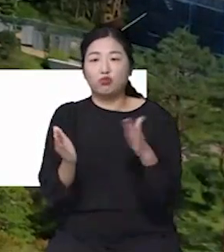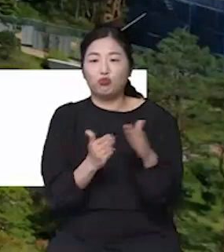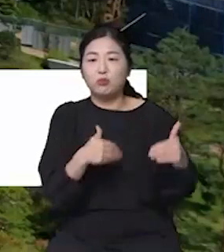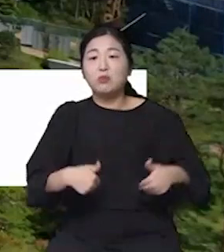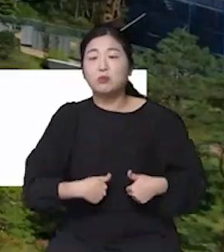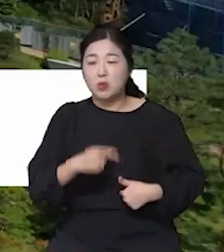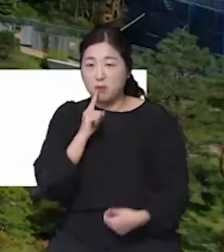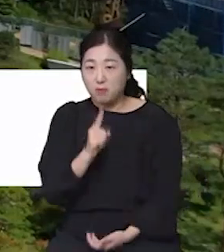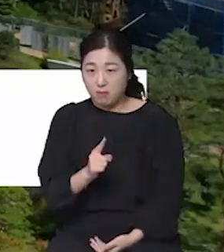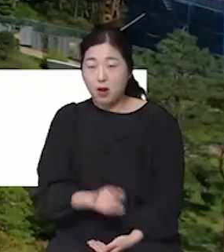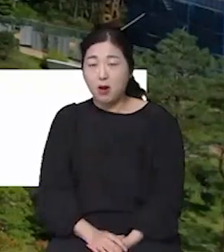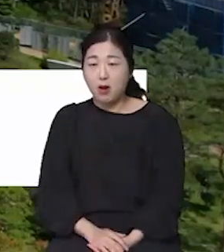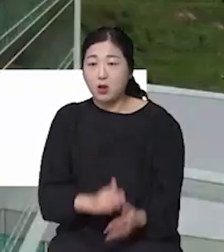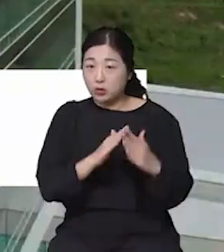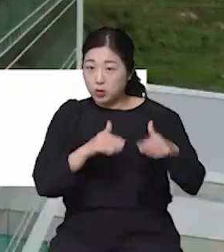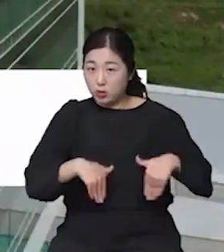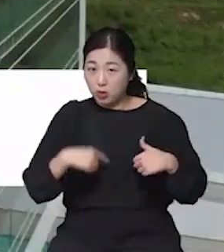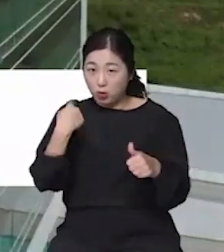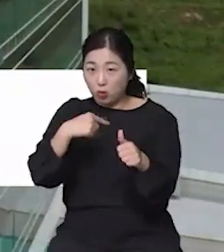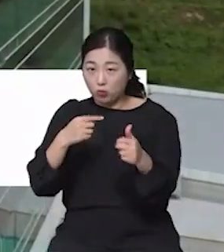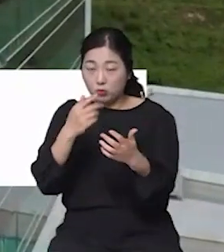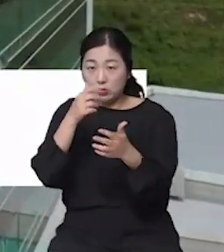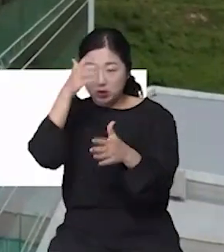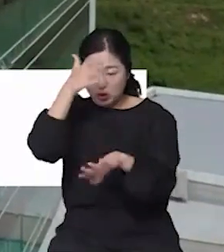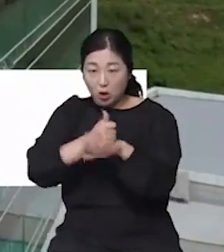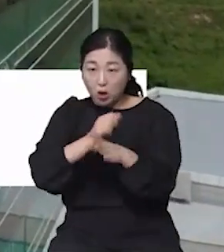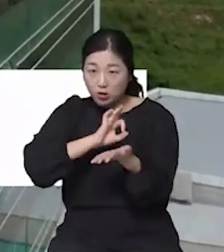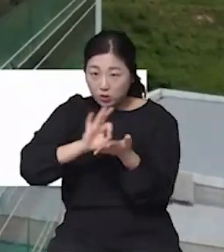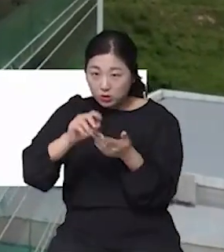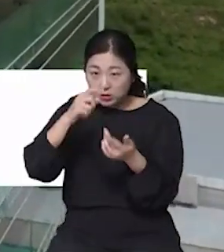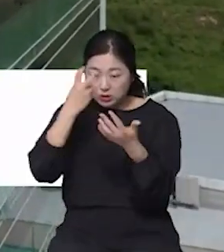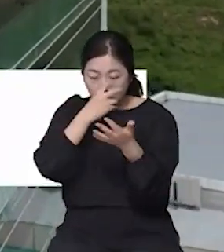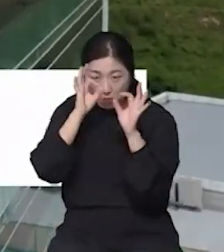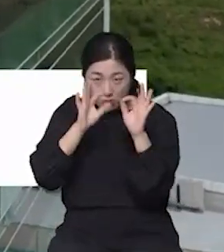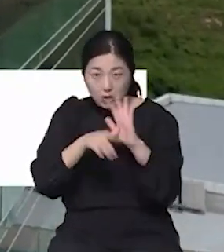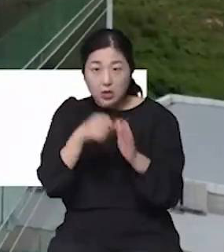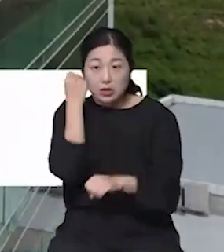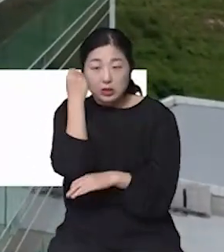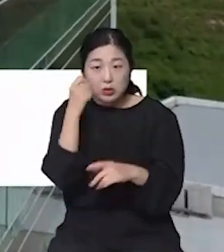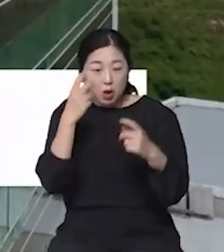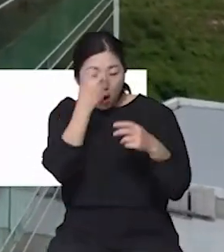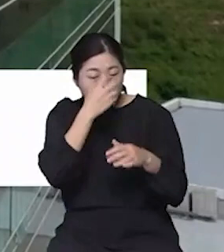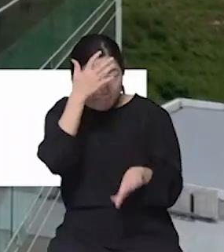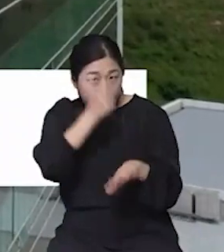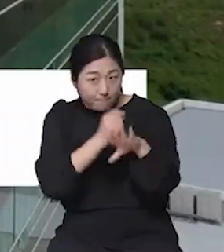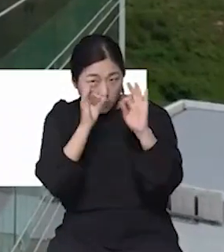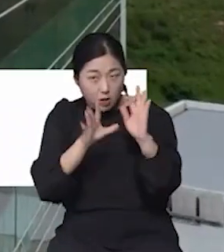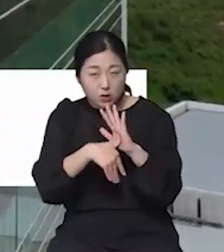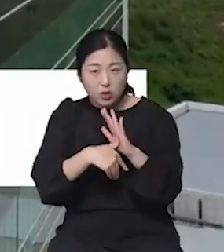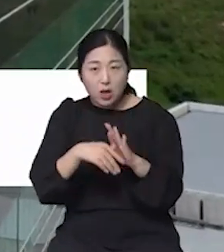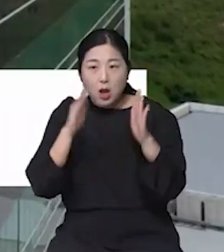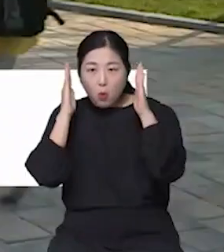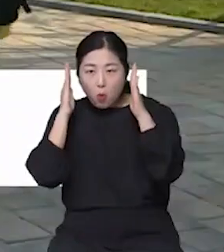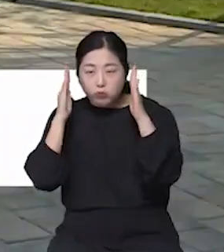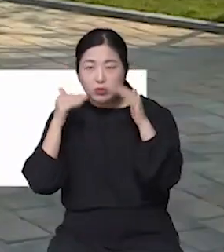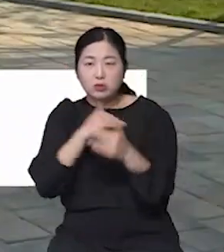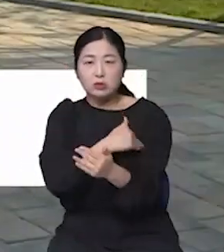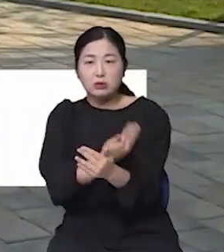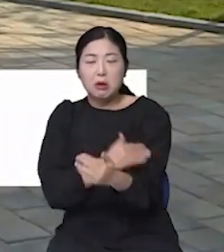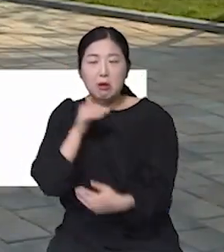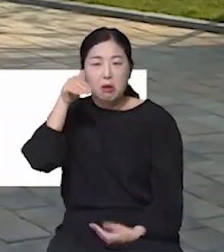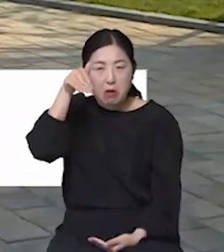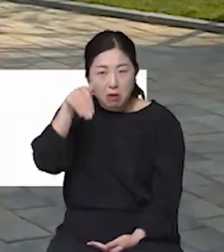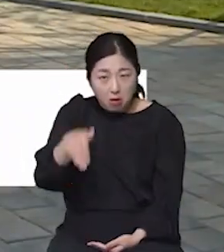전라남도의회 박경미 의원은 전남교육청 결산심사에서 기초학습 진단검사 결과 학생들의 학력 저하가 계속되고